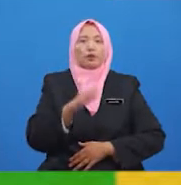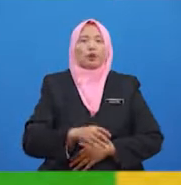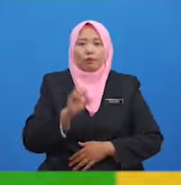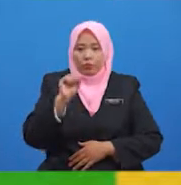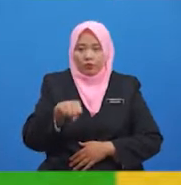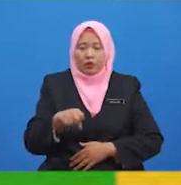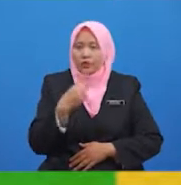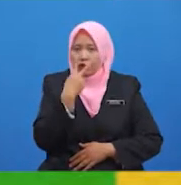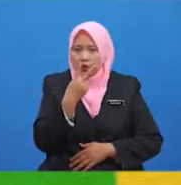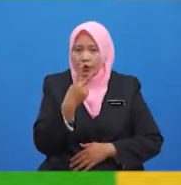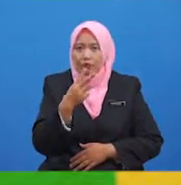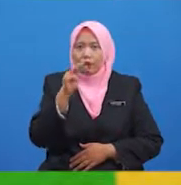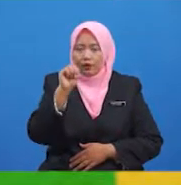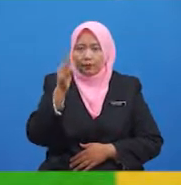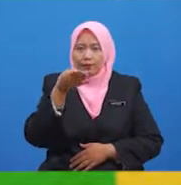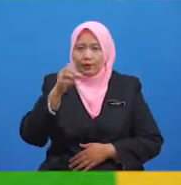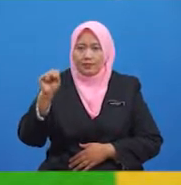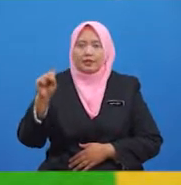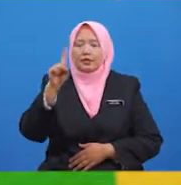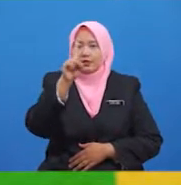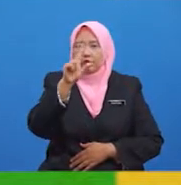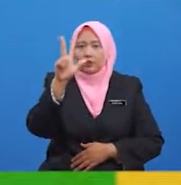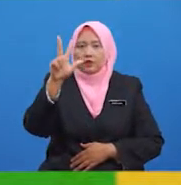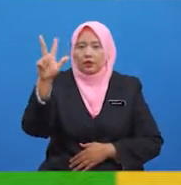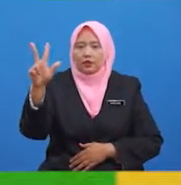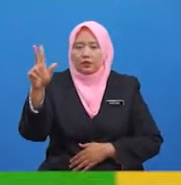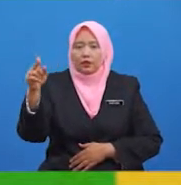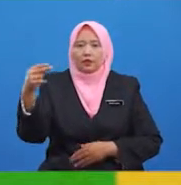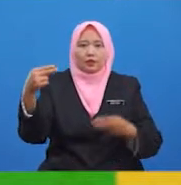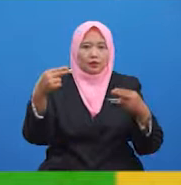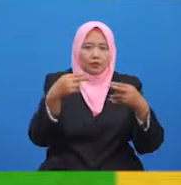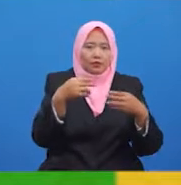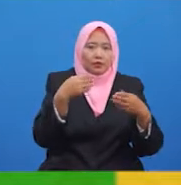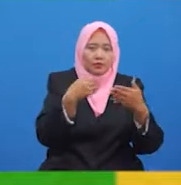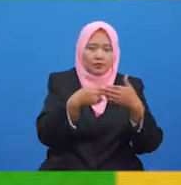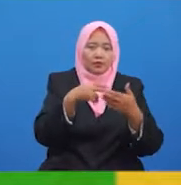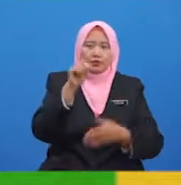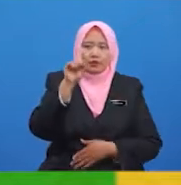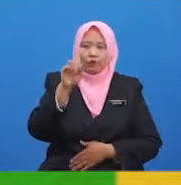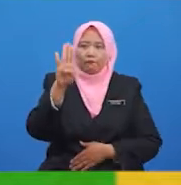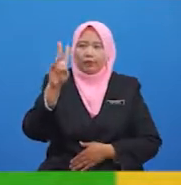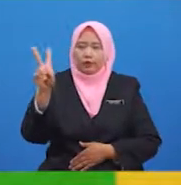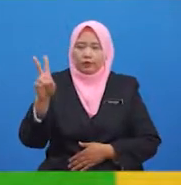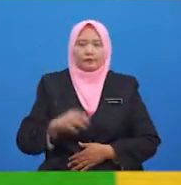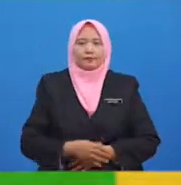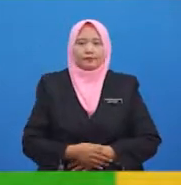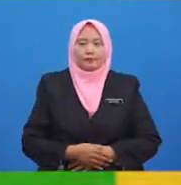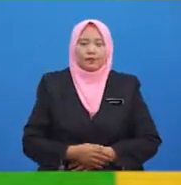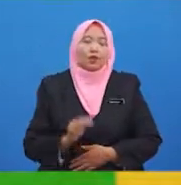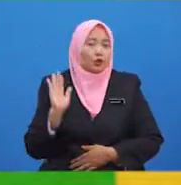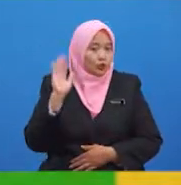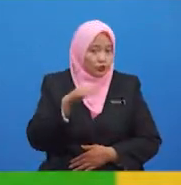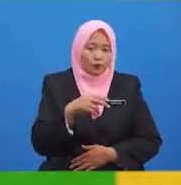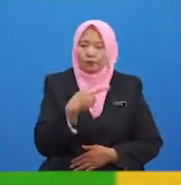merujuk muka surat 133 hingga muka surat 142. Baiklah,